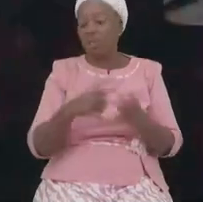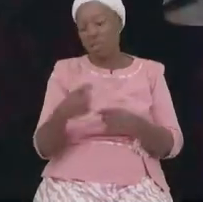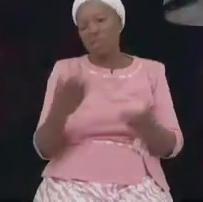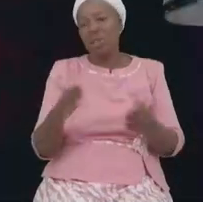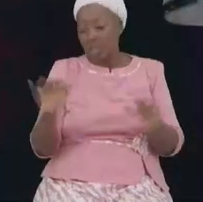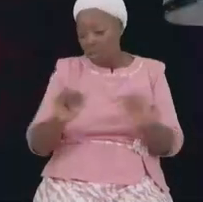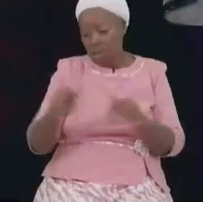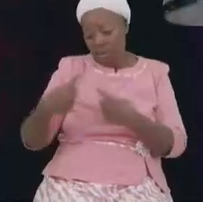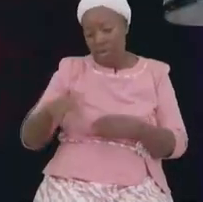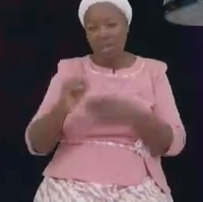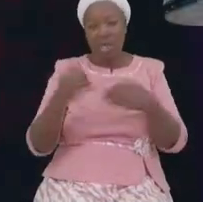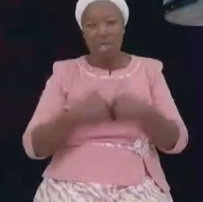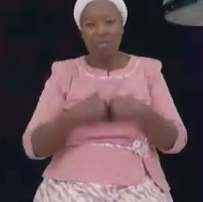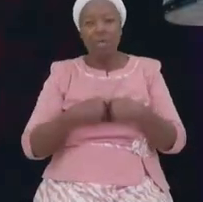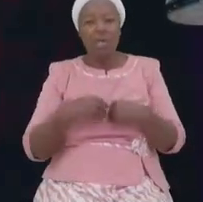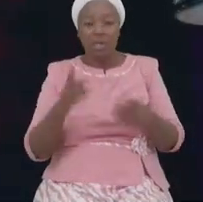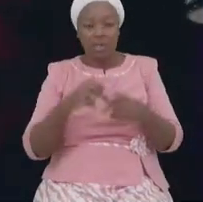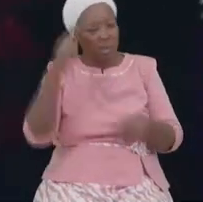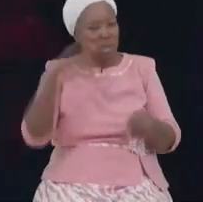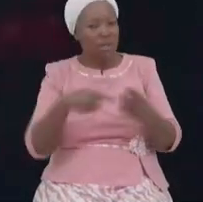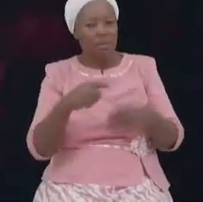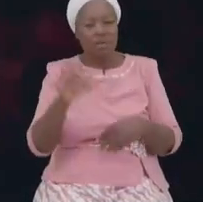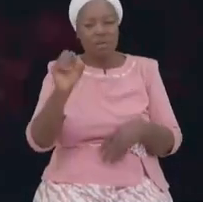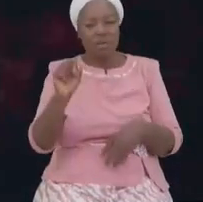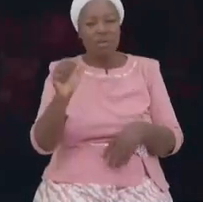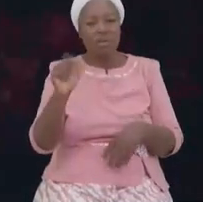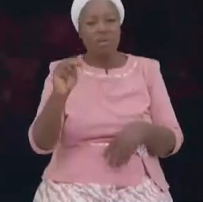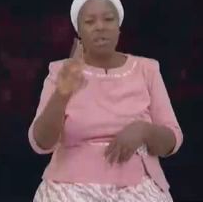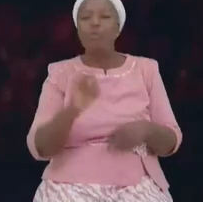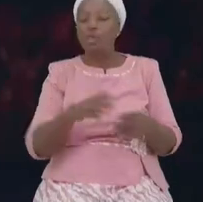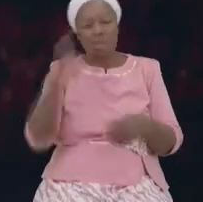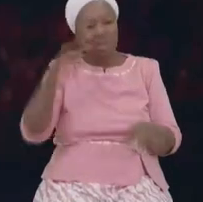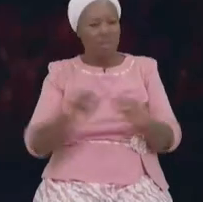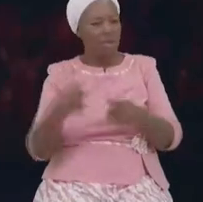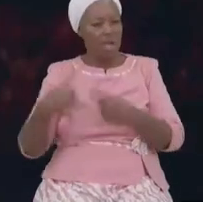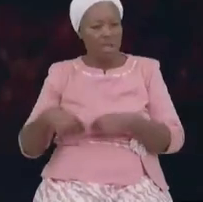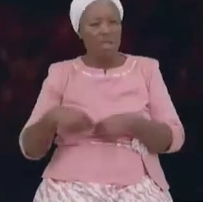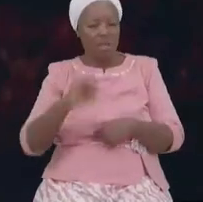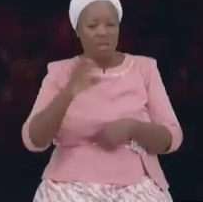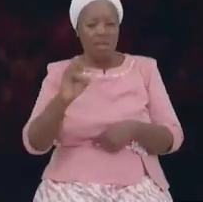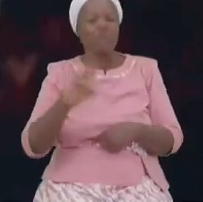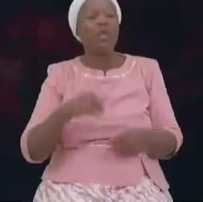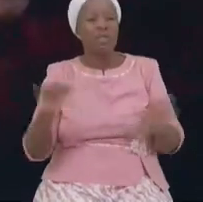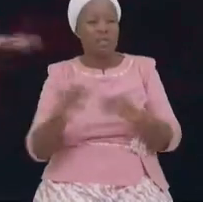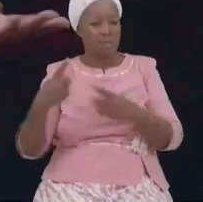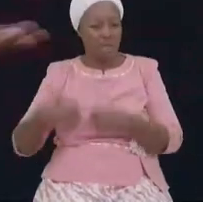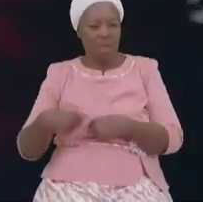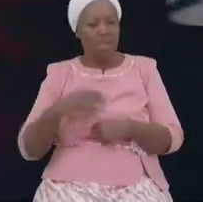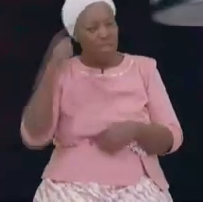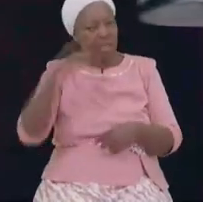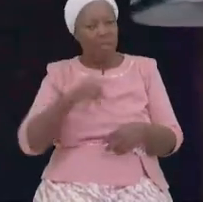à Samuel, le même cœur qu'il avait. Pensez à Jérémie, le même cœur qu'il avait. Pensez à Paul,